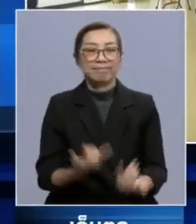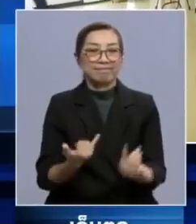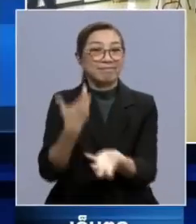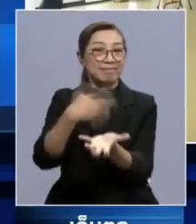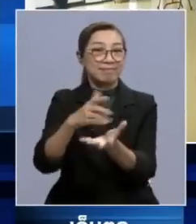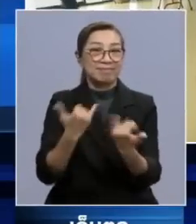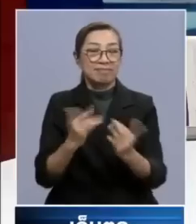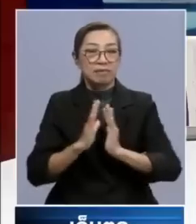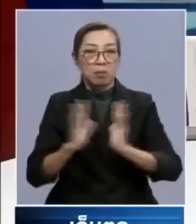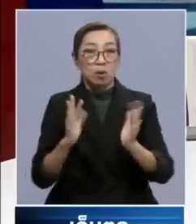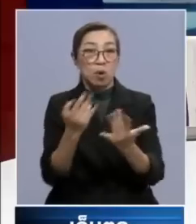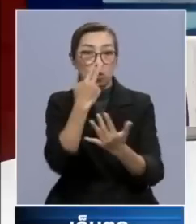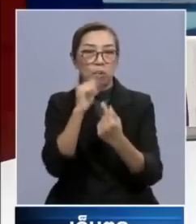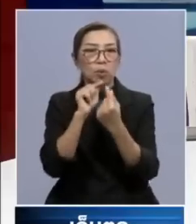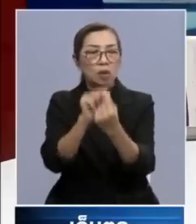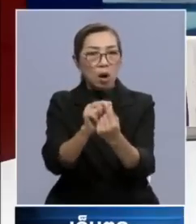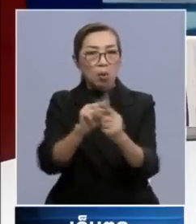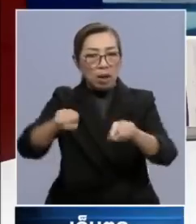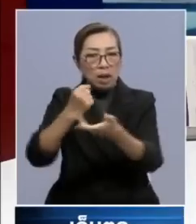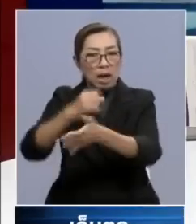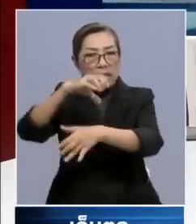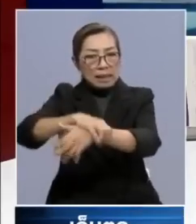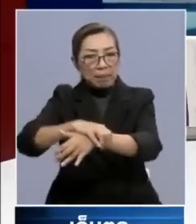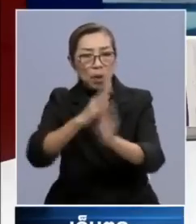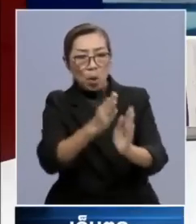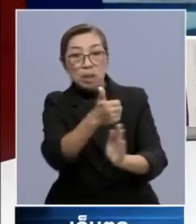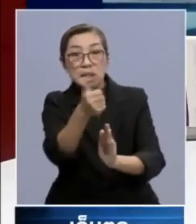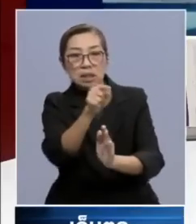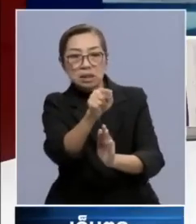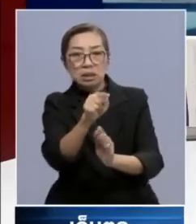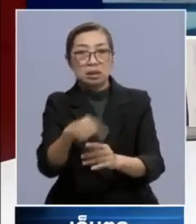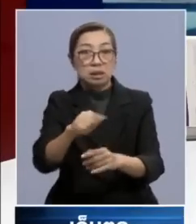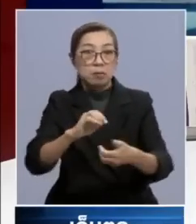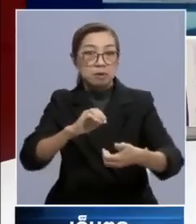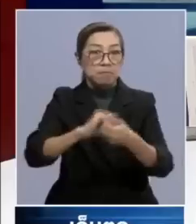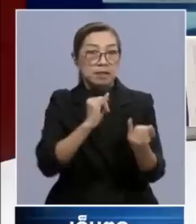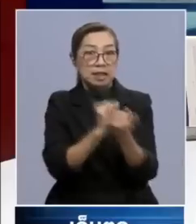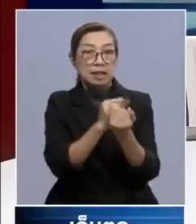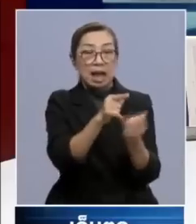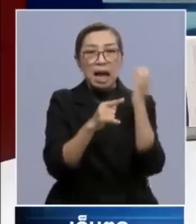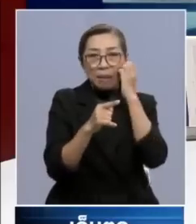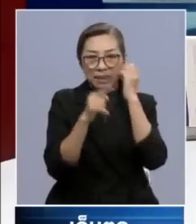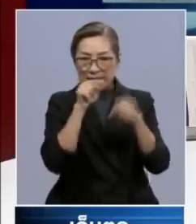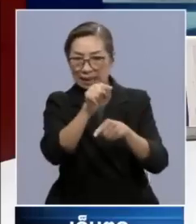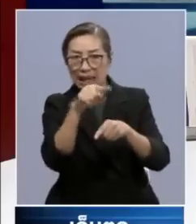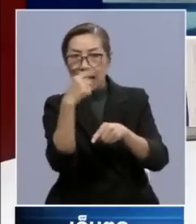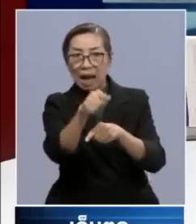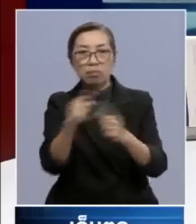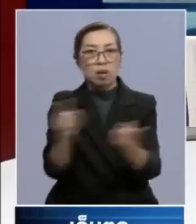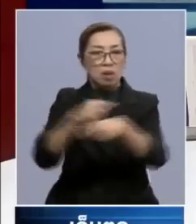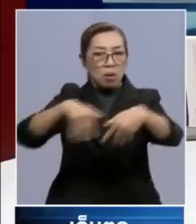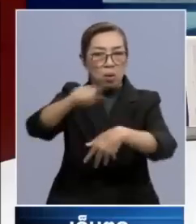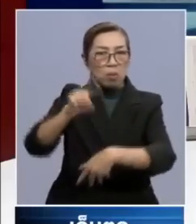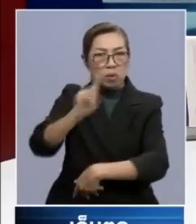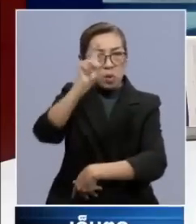ณอโนไทยครับก็เดี๋ยวตามกันนะครับว่าหมายจับเพิ่มเติมบุคคลอื่นที่ไม่ใช่แอมเนี่ยนะครับที่มีความสนิทเชื่อมโยงเนี่ยเป็นใครเพราะสังคมก็ตั้งคำถามเห